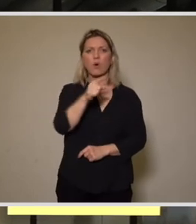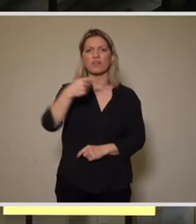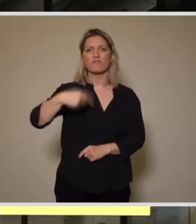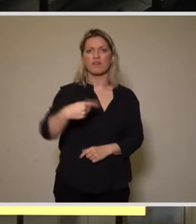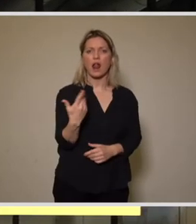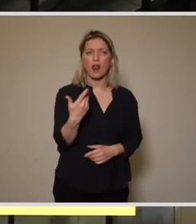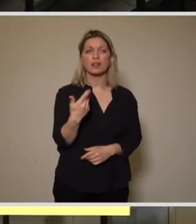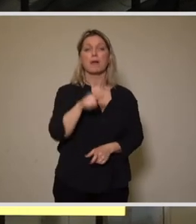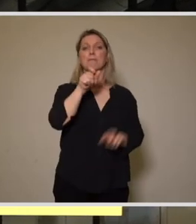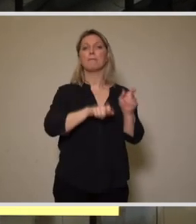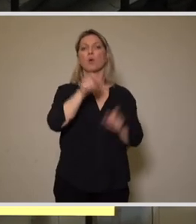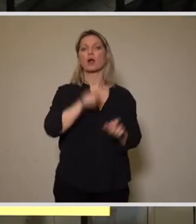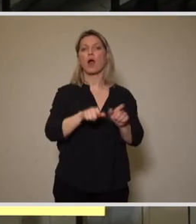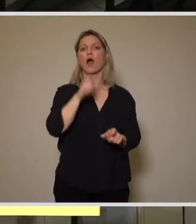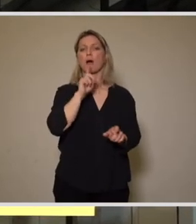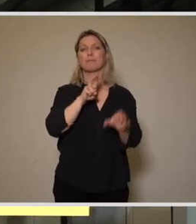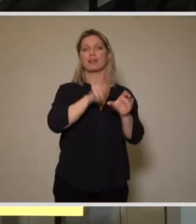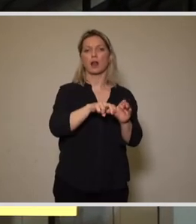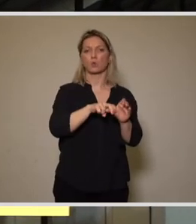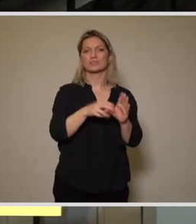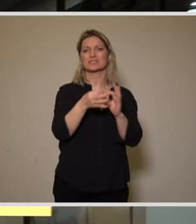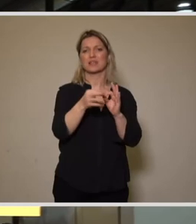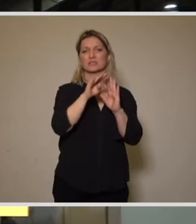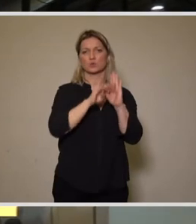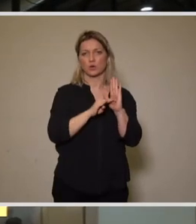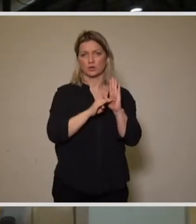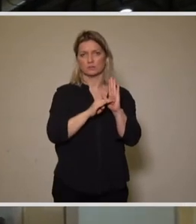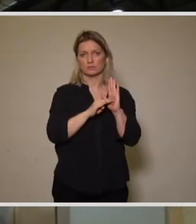Wort Bürgerbeteiligungssatzung hinter dem Paragraphen.